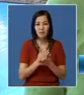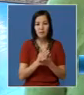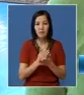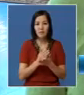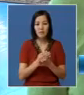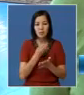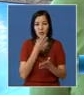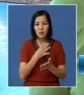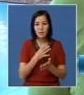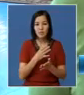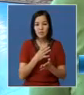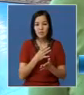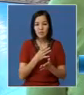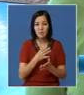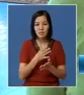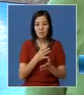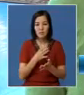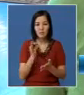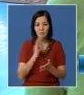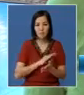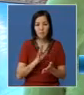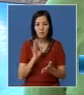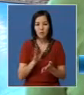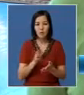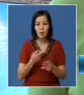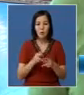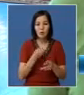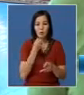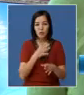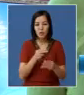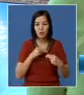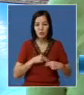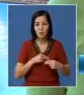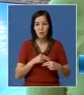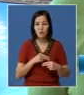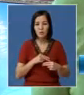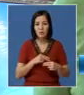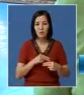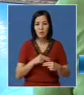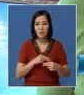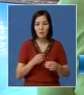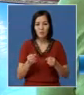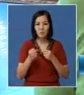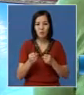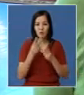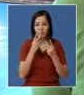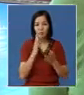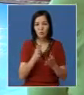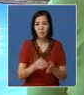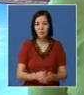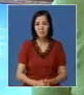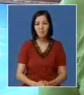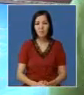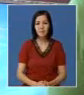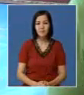өте жақсы нәтиже болады деп өзіміз ойлаймыз. Өте жақсы жұмыс. Өз балаларымызды, өз спортшыларымызды, боксшыларымызды көреміз деп ойлаймыз